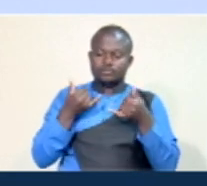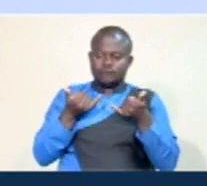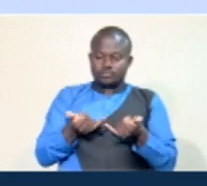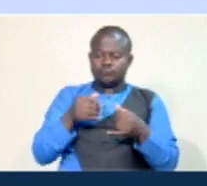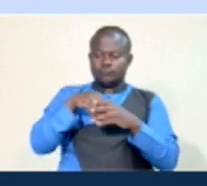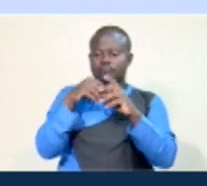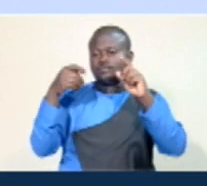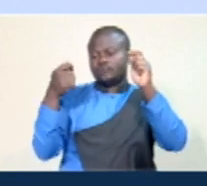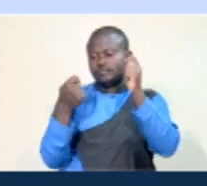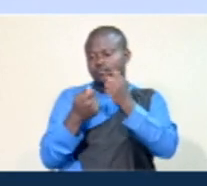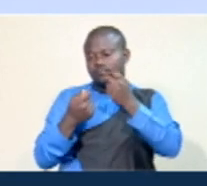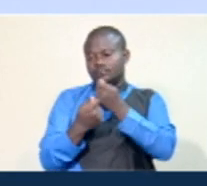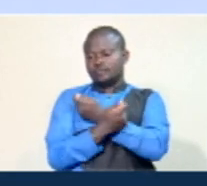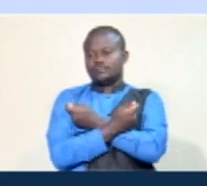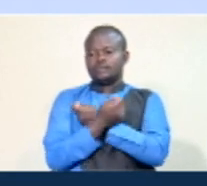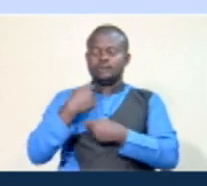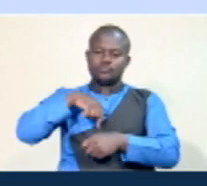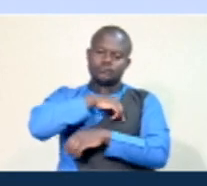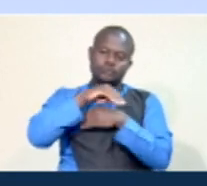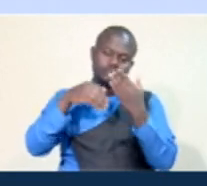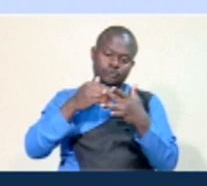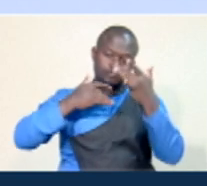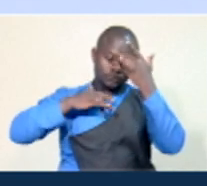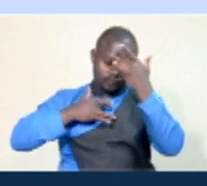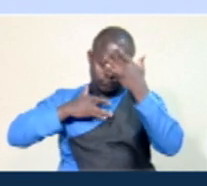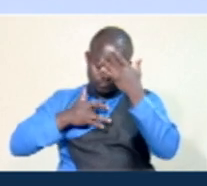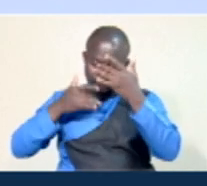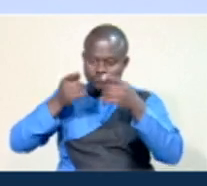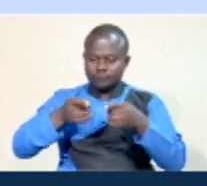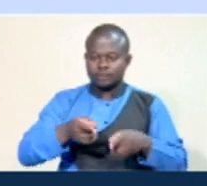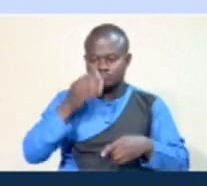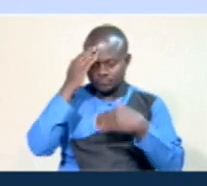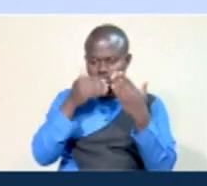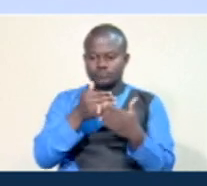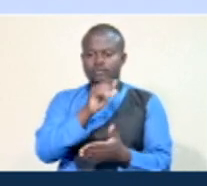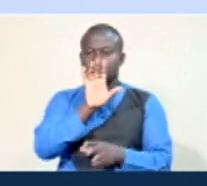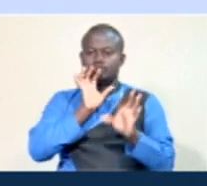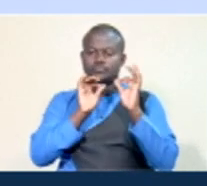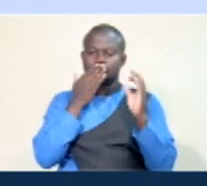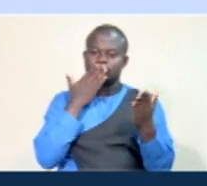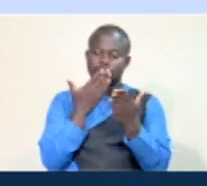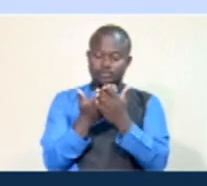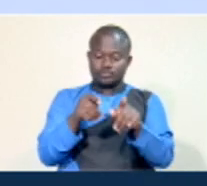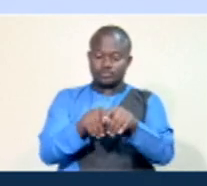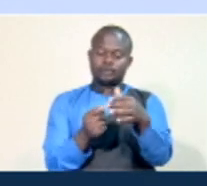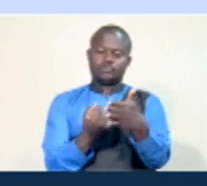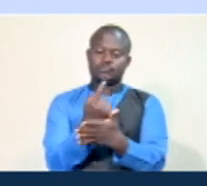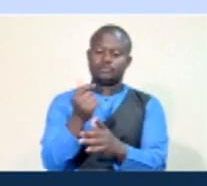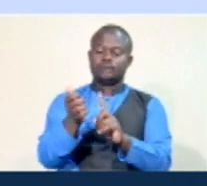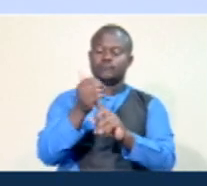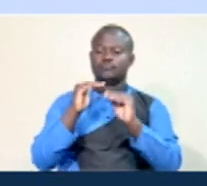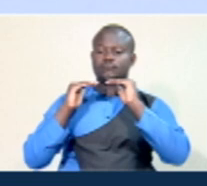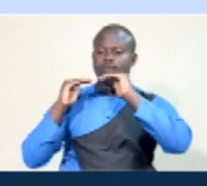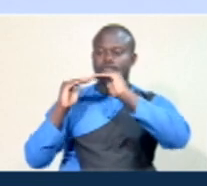birimo imihindagurikire y'ikirere n'ibyorezo bigenda biza. Kugira amahitamo meza nk'ayatumye mugera kuri uru